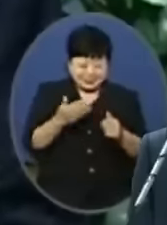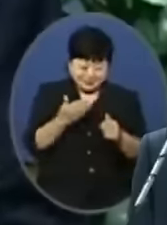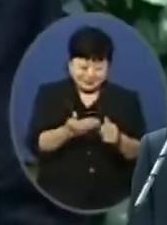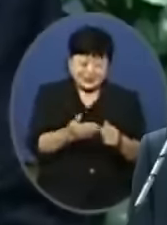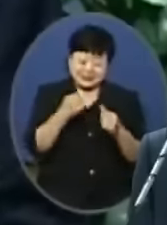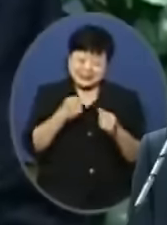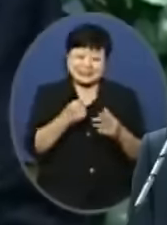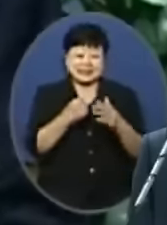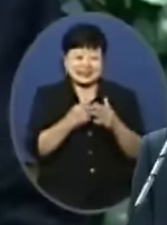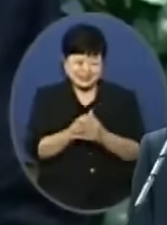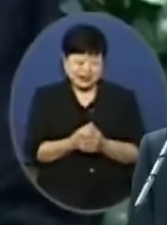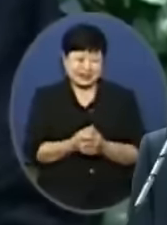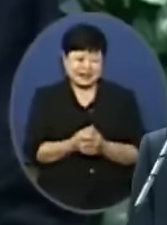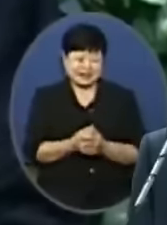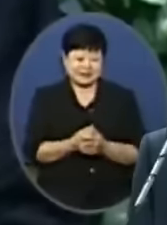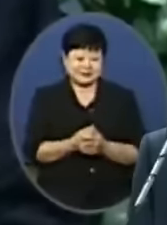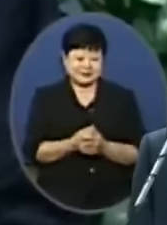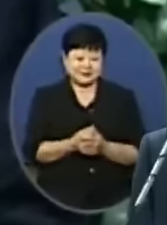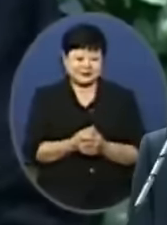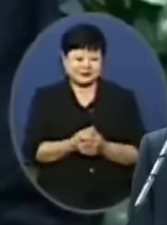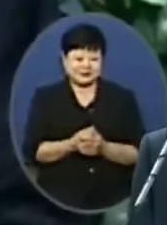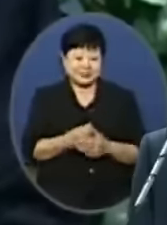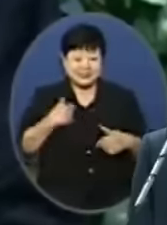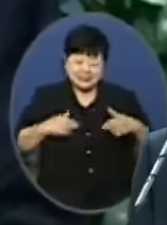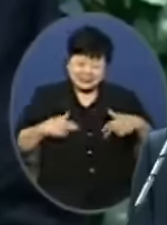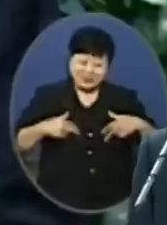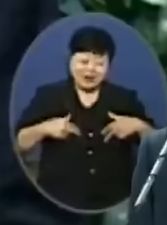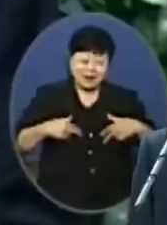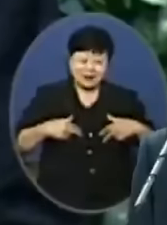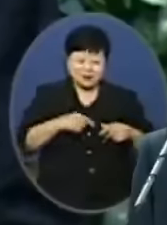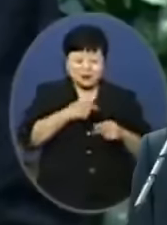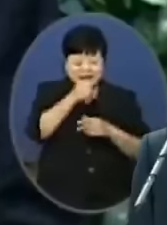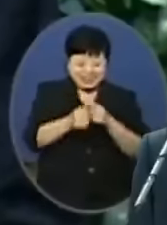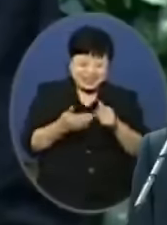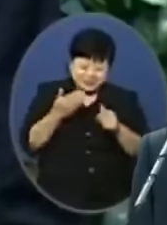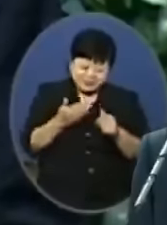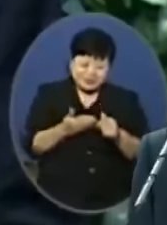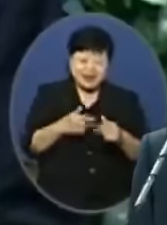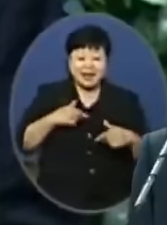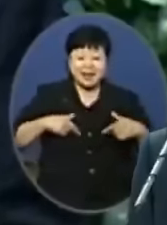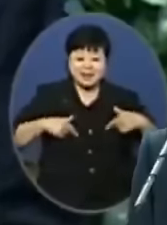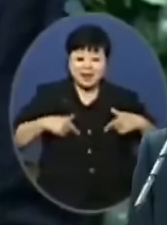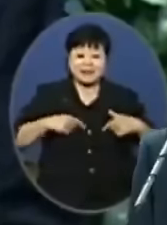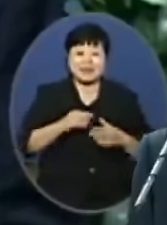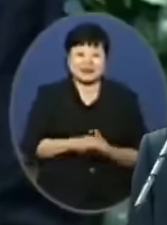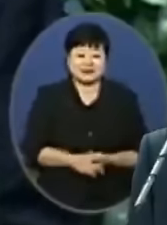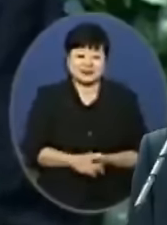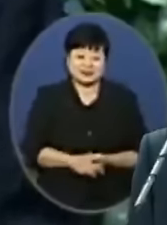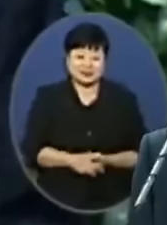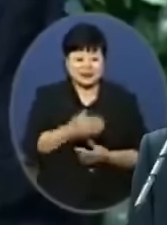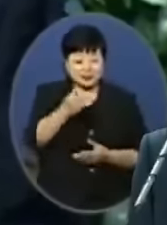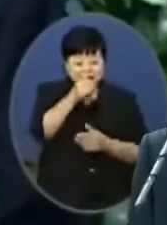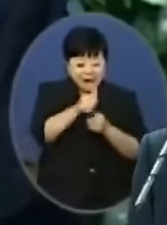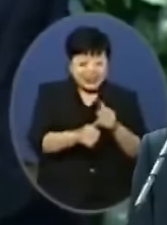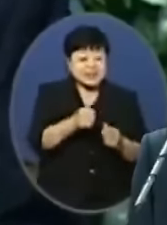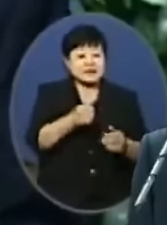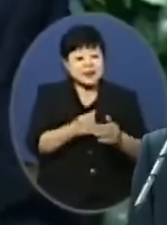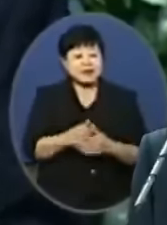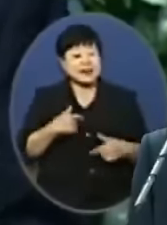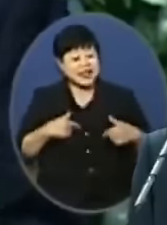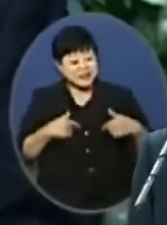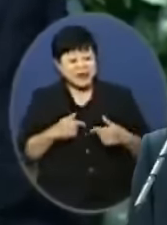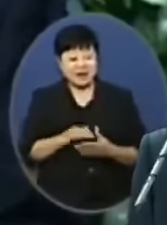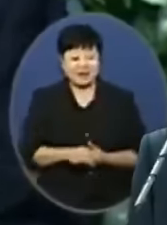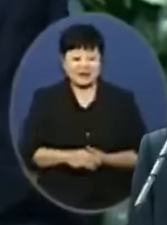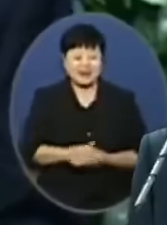자기에게 계심으로 그는 즐거워하며 구원의 하나님으로 말미암아 기뻐하겠다는 것입니다. 여러분 하나님 때문에